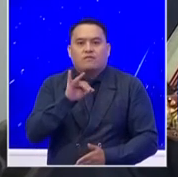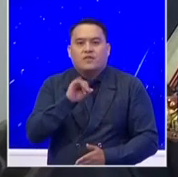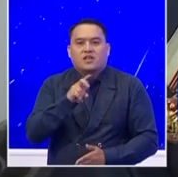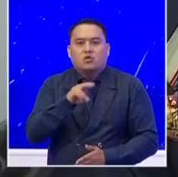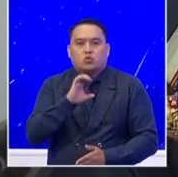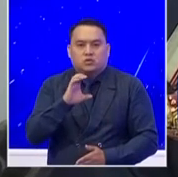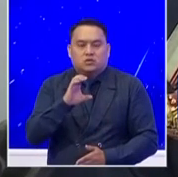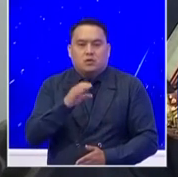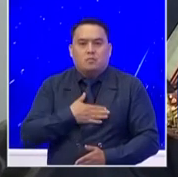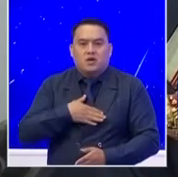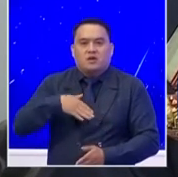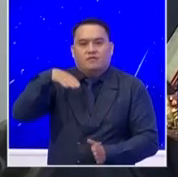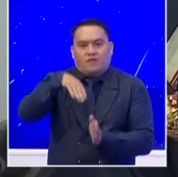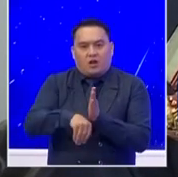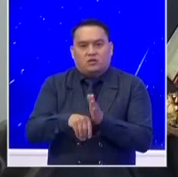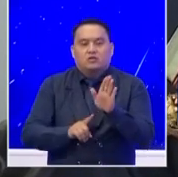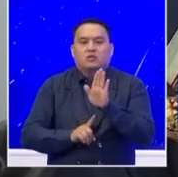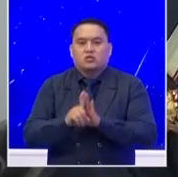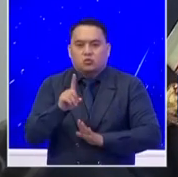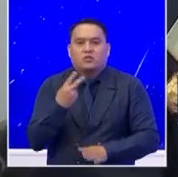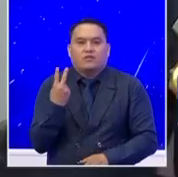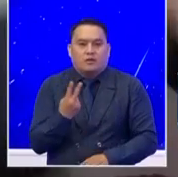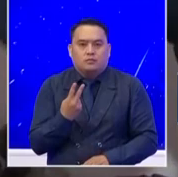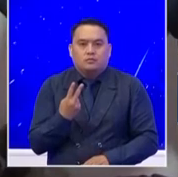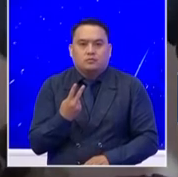Вдвоем мы зашли, значит...